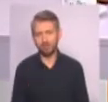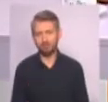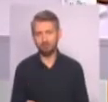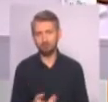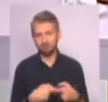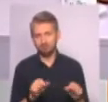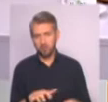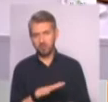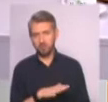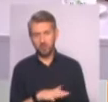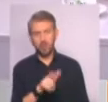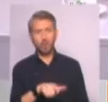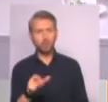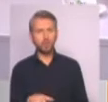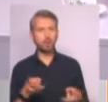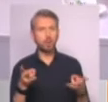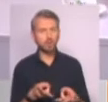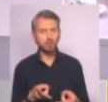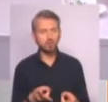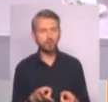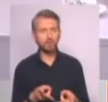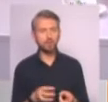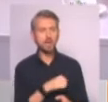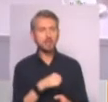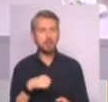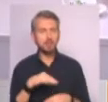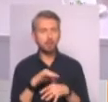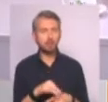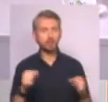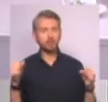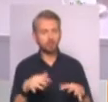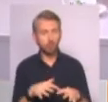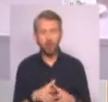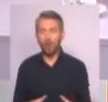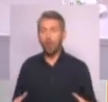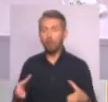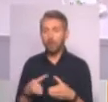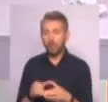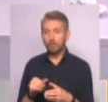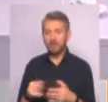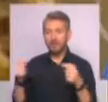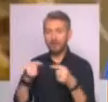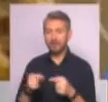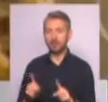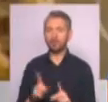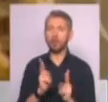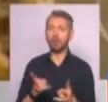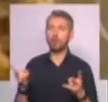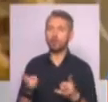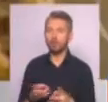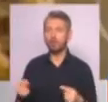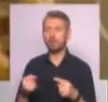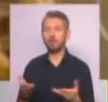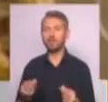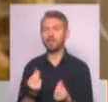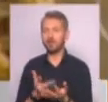ну, людям потрібно самим проводити збори, визначати... Об'єднуватись і тоді визначати, що кому потрібно, що кому потрібно, які